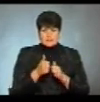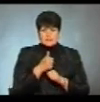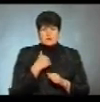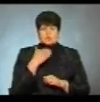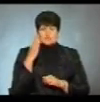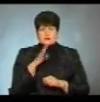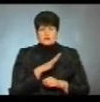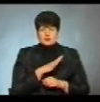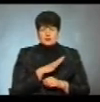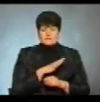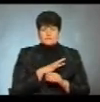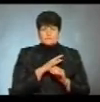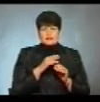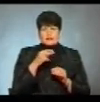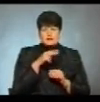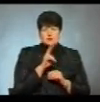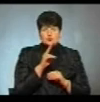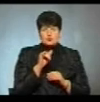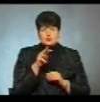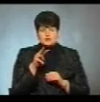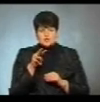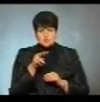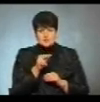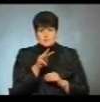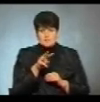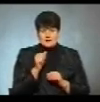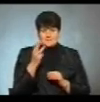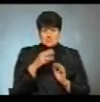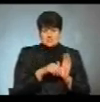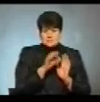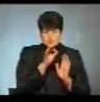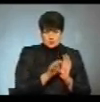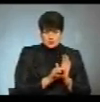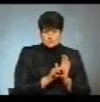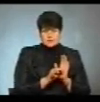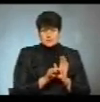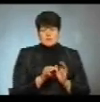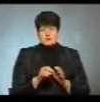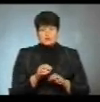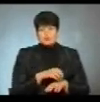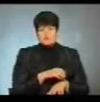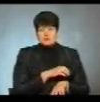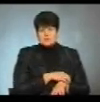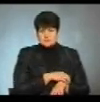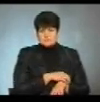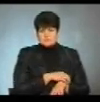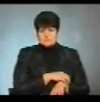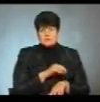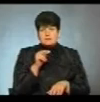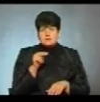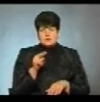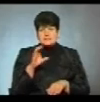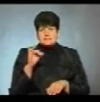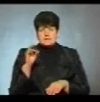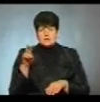голосування стали тоді ще діючий президент Леонід Кучма, отримав понад 36%, та нардеп від Комуністичної партії України Петро